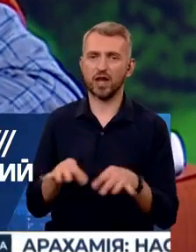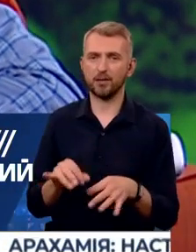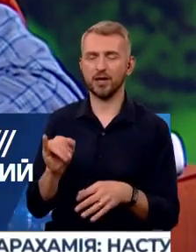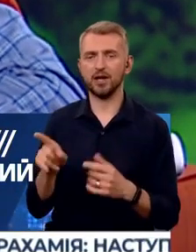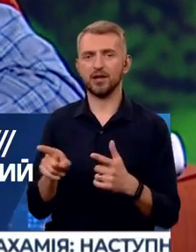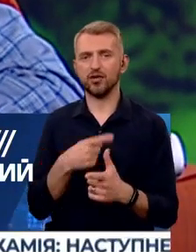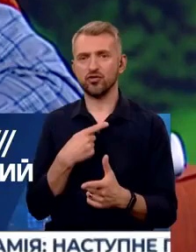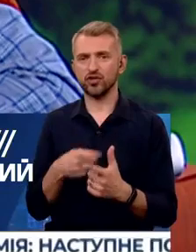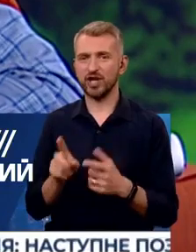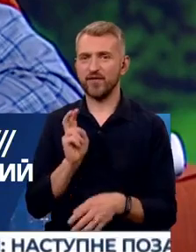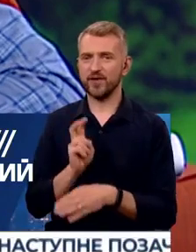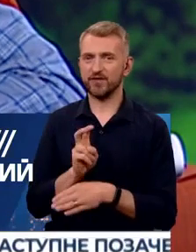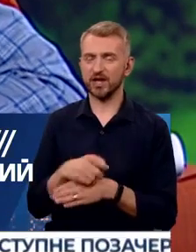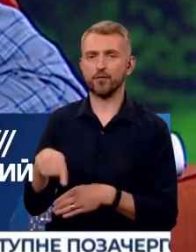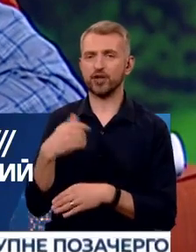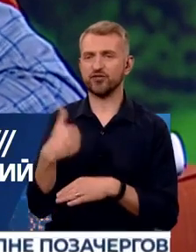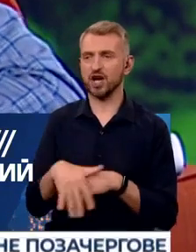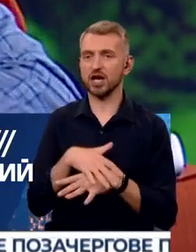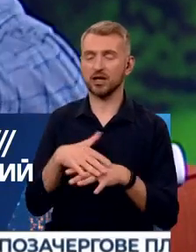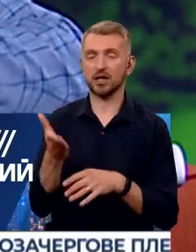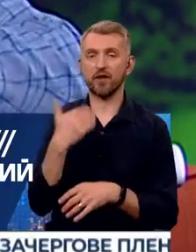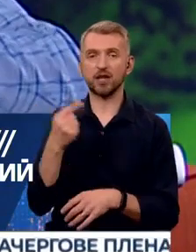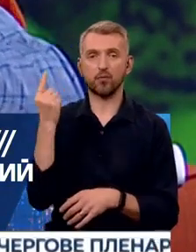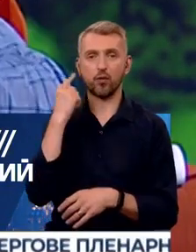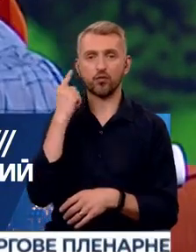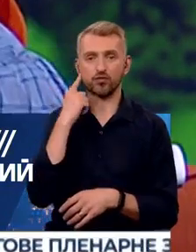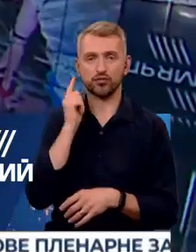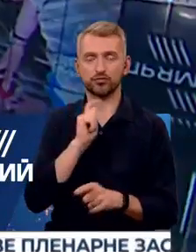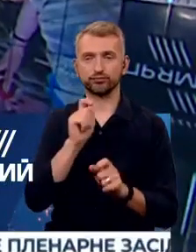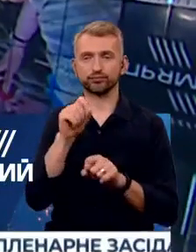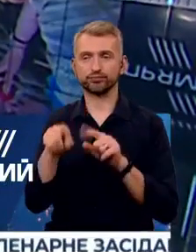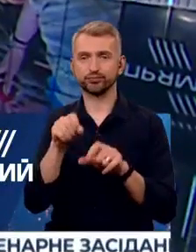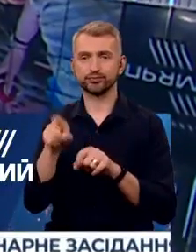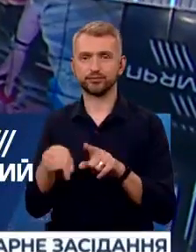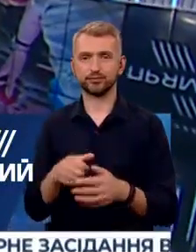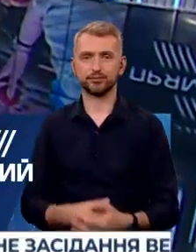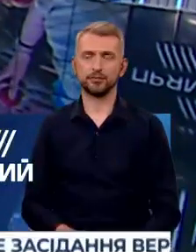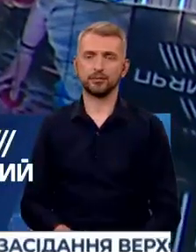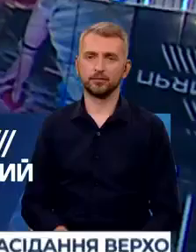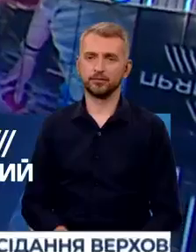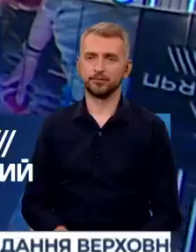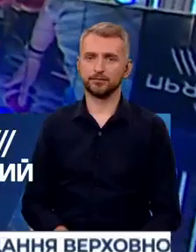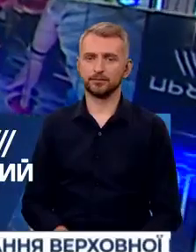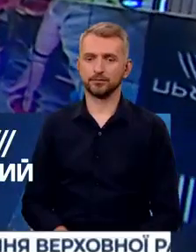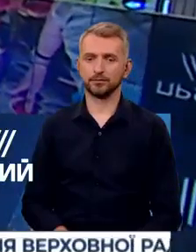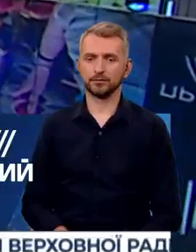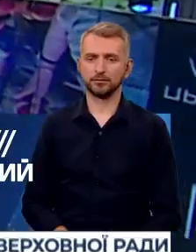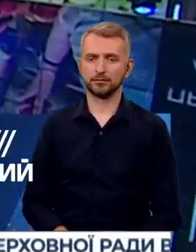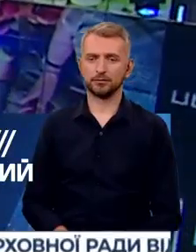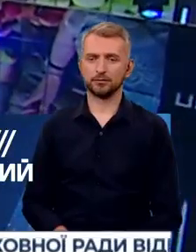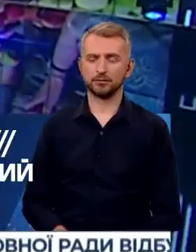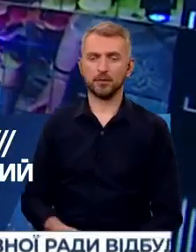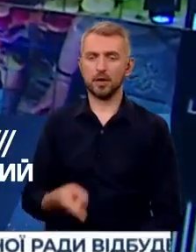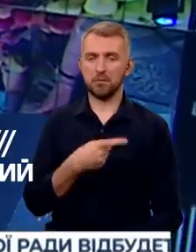чи відвідали вони вже ринки? Давайте почуємо бліц з цього приводу, будь ласка. Ми